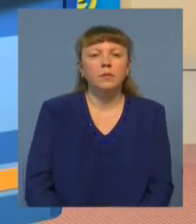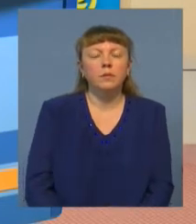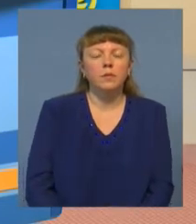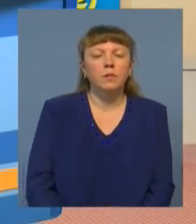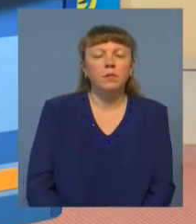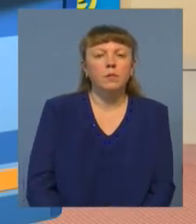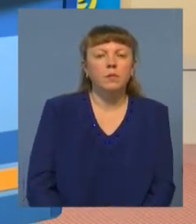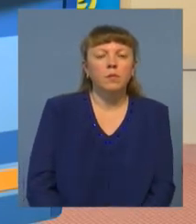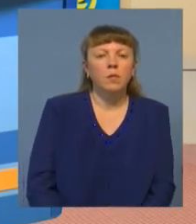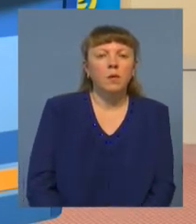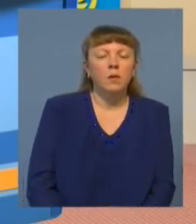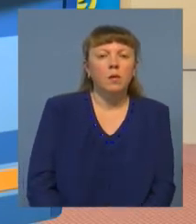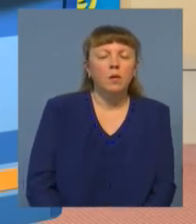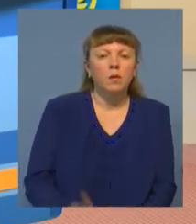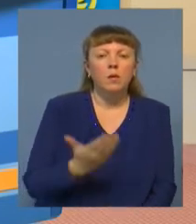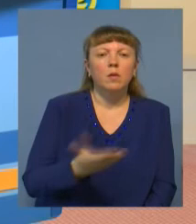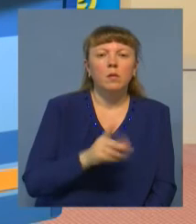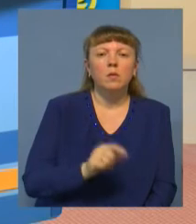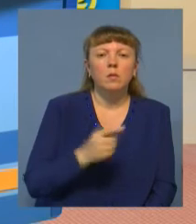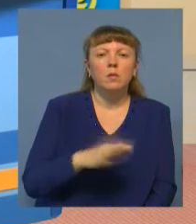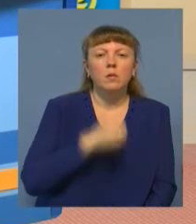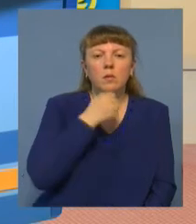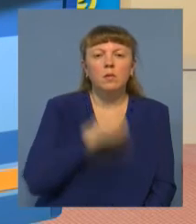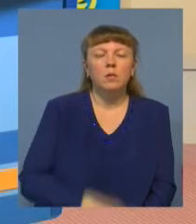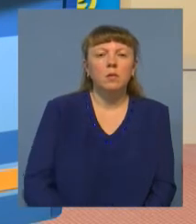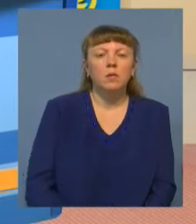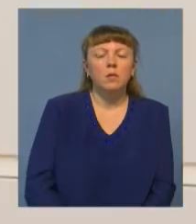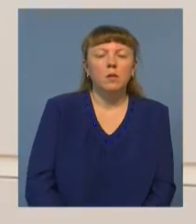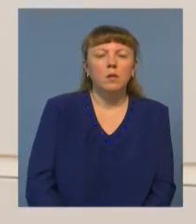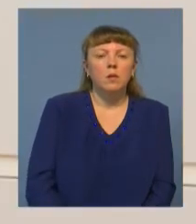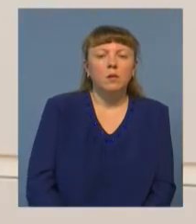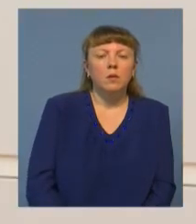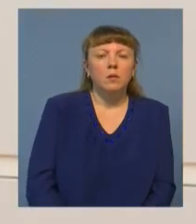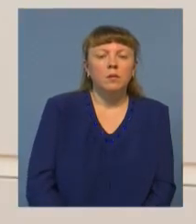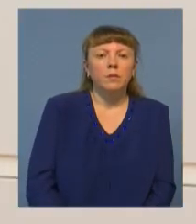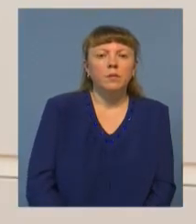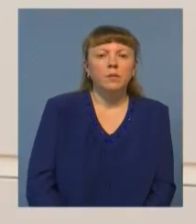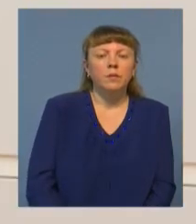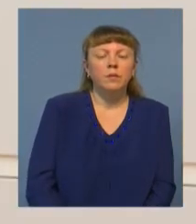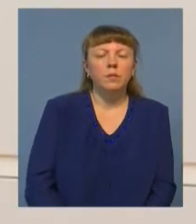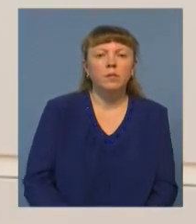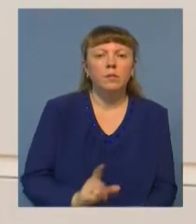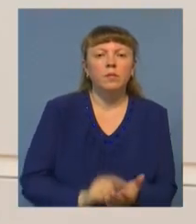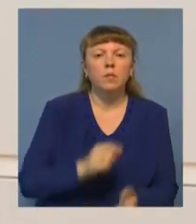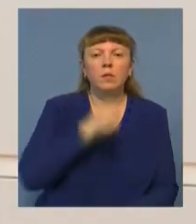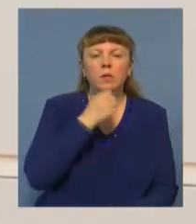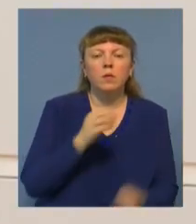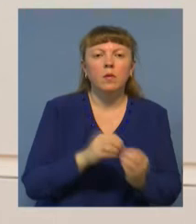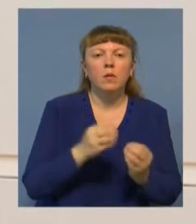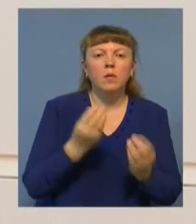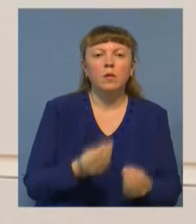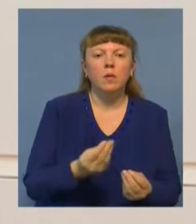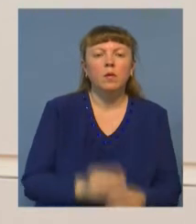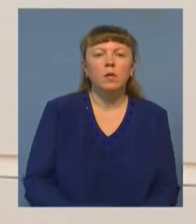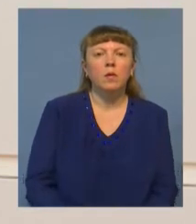момент, когда вы уже достигли пенсионного угу. возраста, да, как я уже говорила выше, угу. до достижения пенсионного возраста за 10 дней,